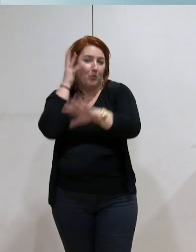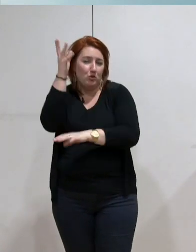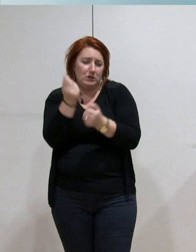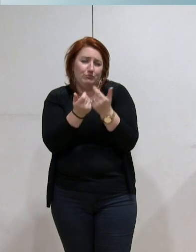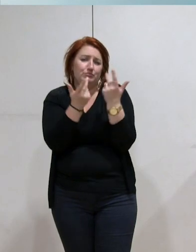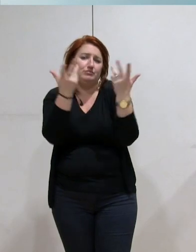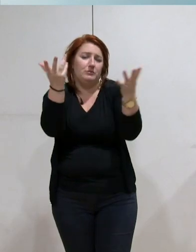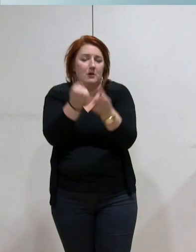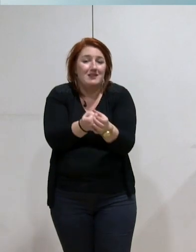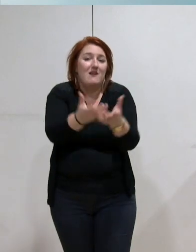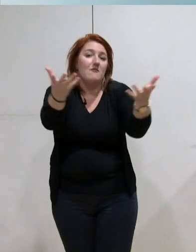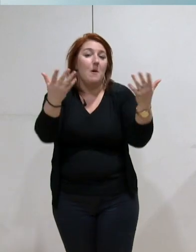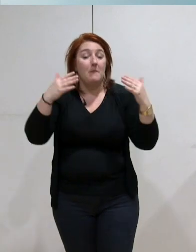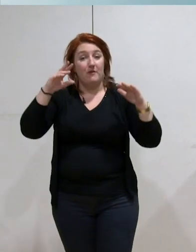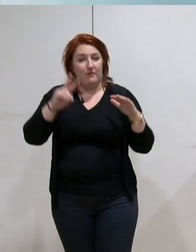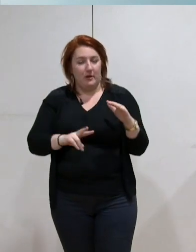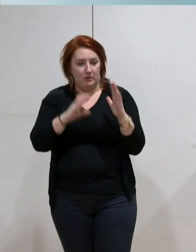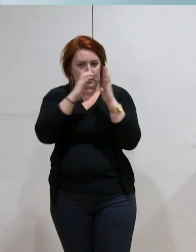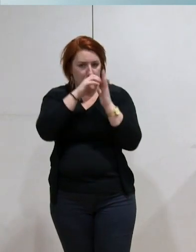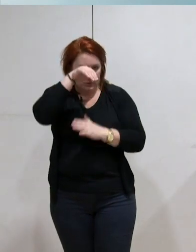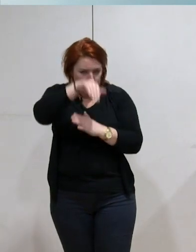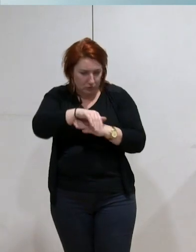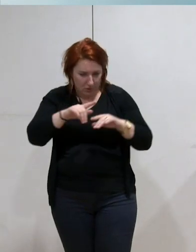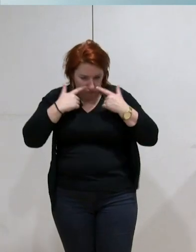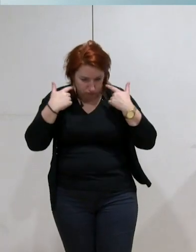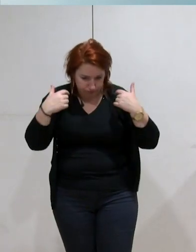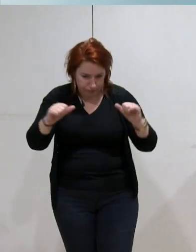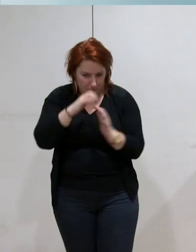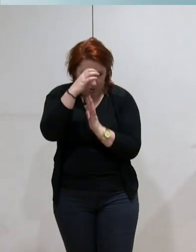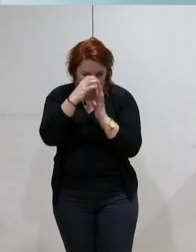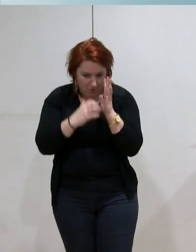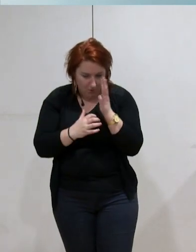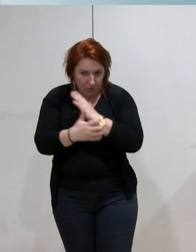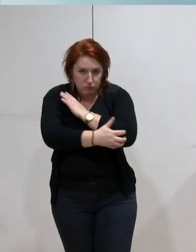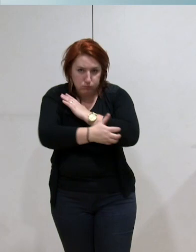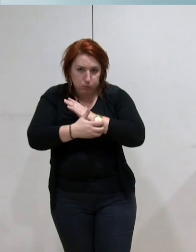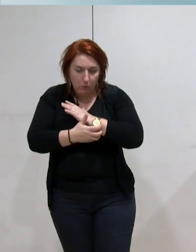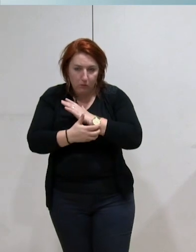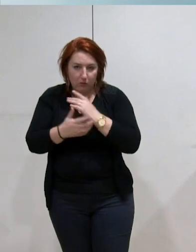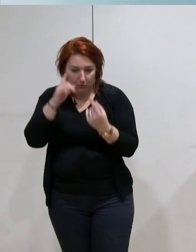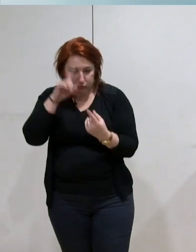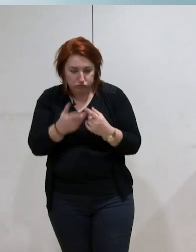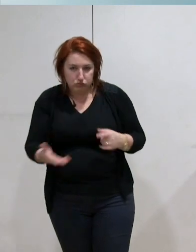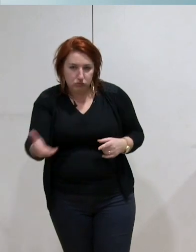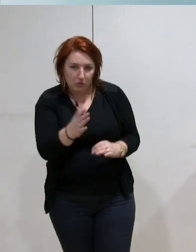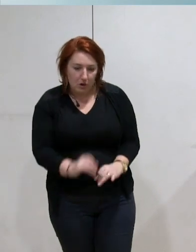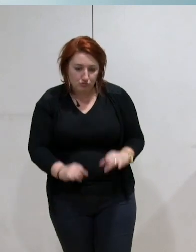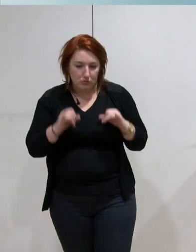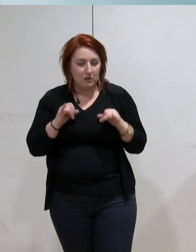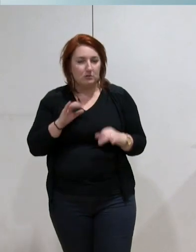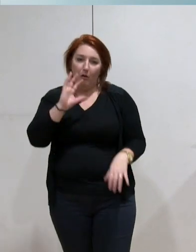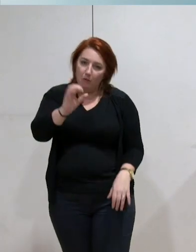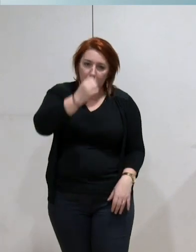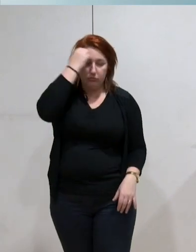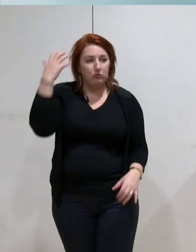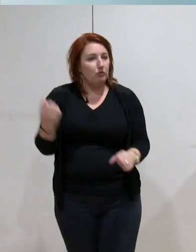délibération de ce soir c'est quand même une très grande pauvreté en terme de projet pour l'enfance et pour la jeunesse de notre ville et je trouve cela regrettable c'est pour pour cela que je tenais